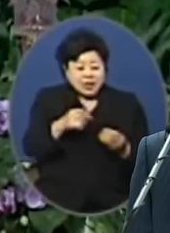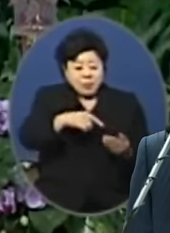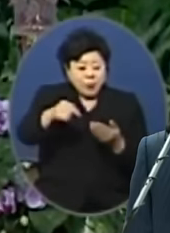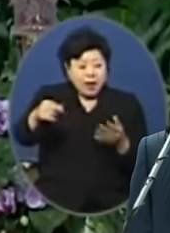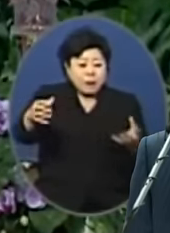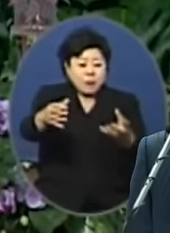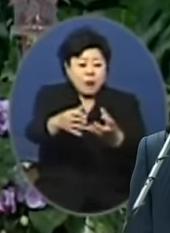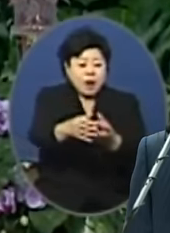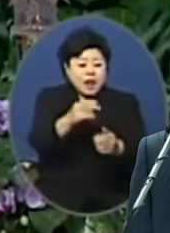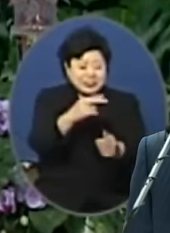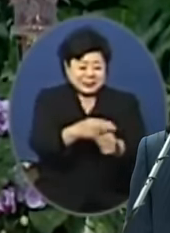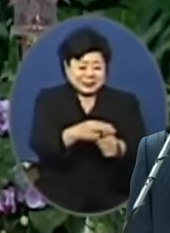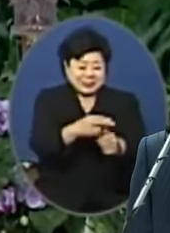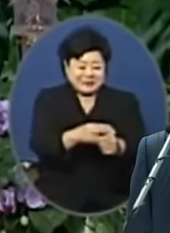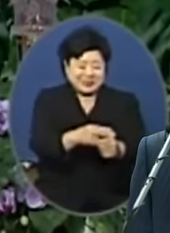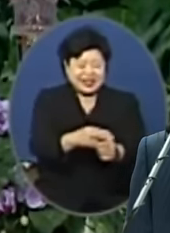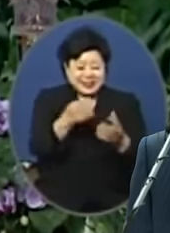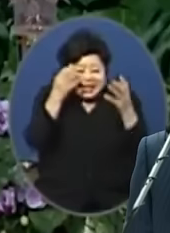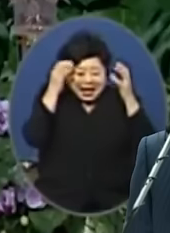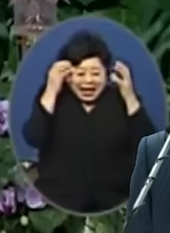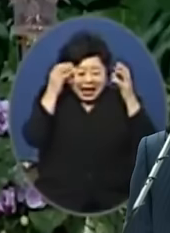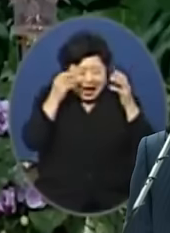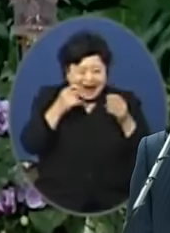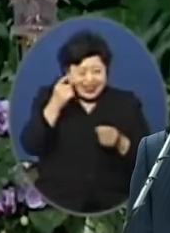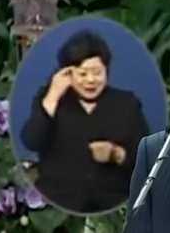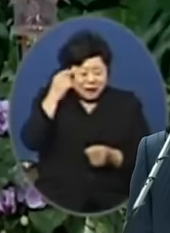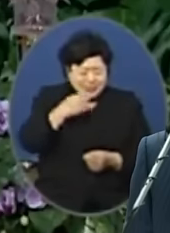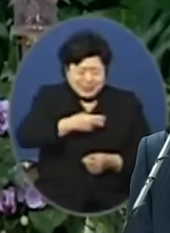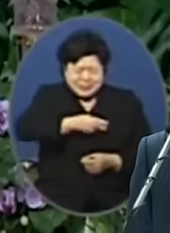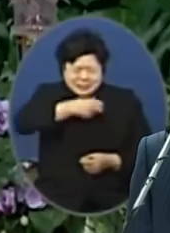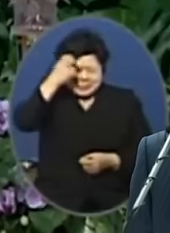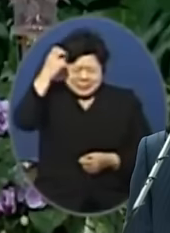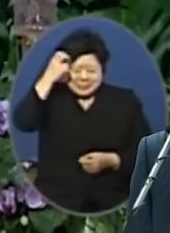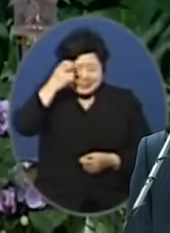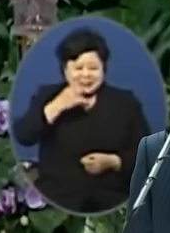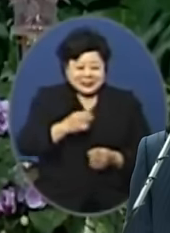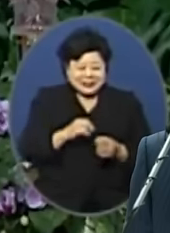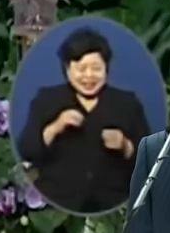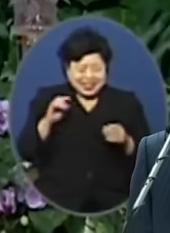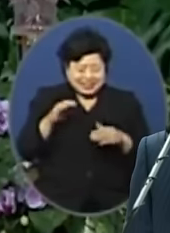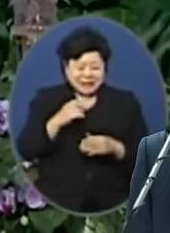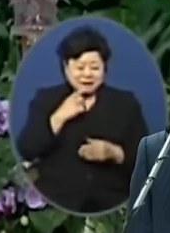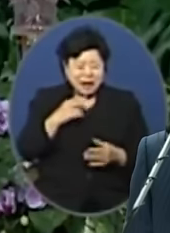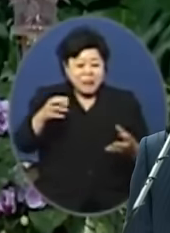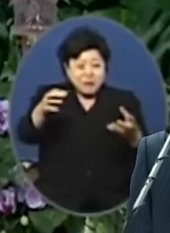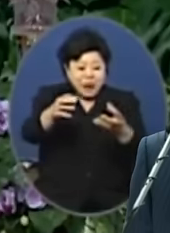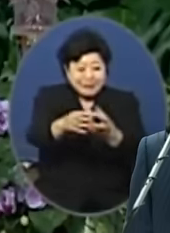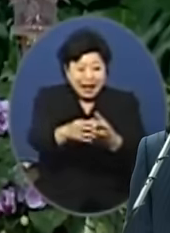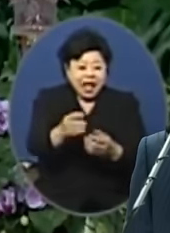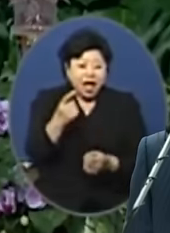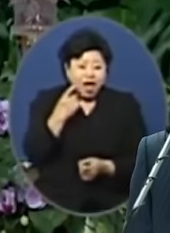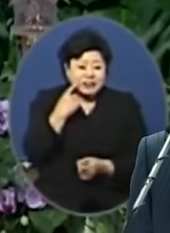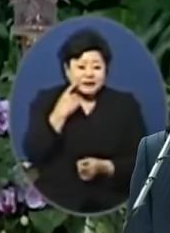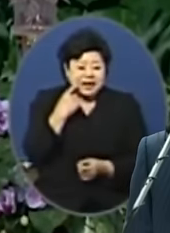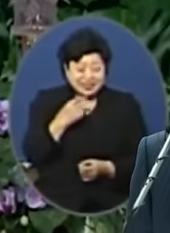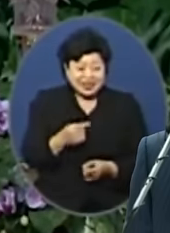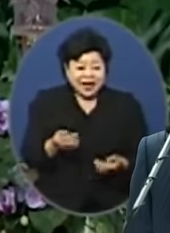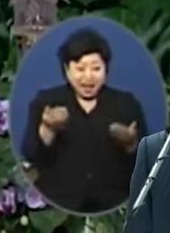뽑아놓고 선생님들에게 이 아이들은 지능검사 결과 매우 우수한 학생들이라고 거짓말을 했습니다.